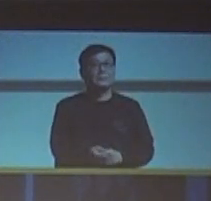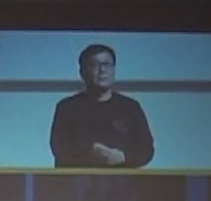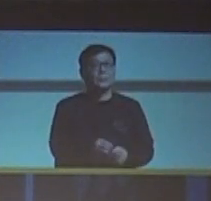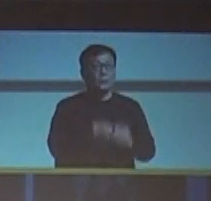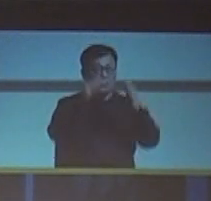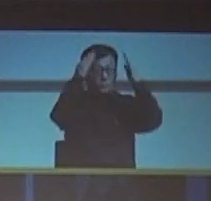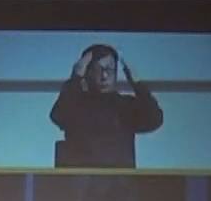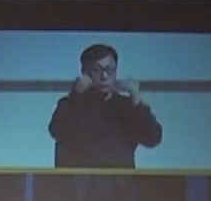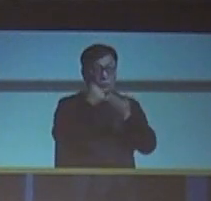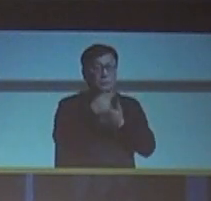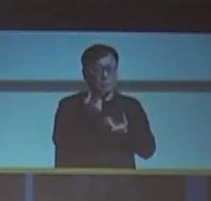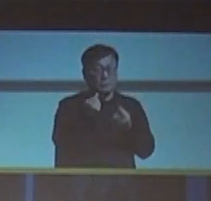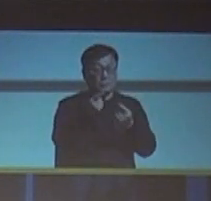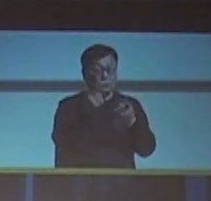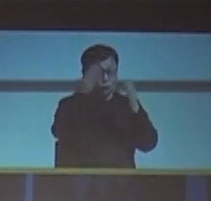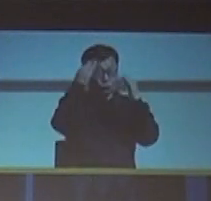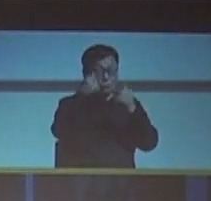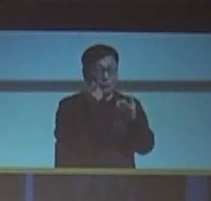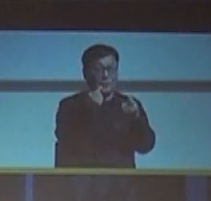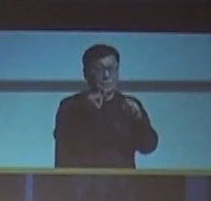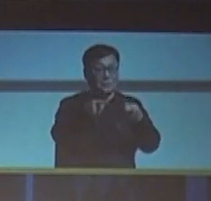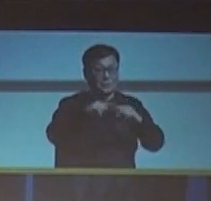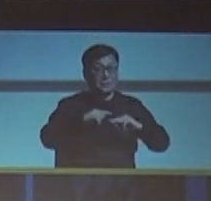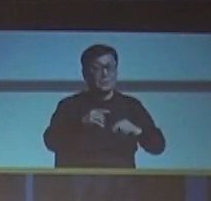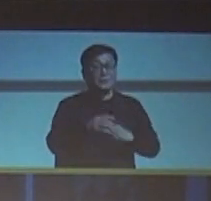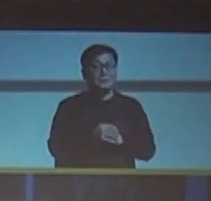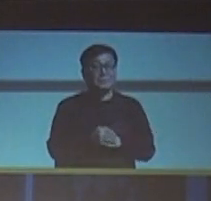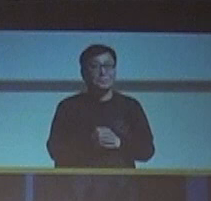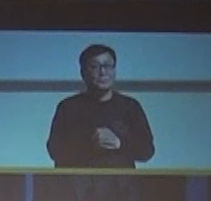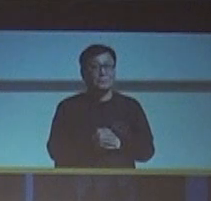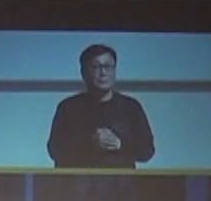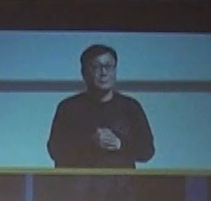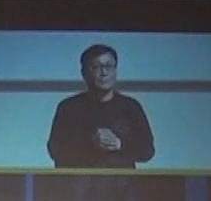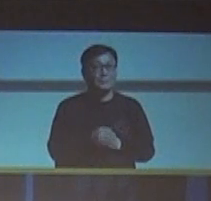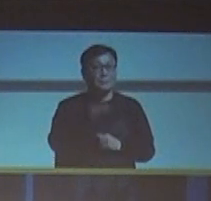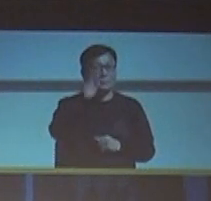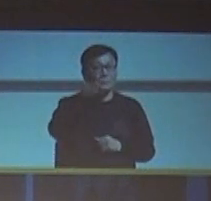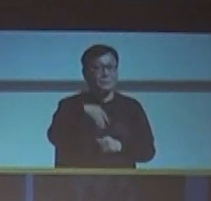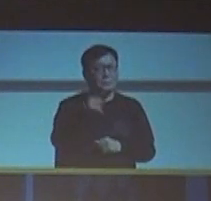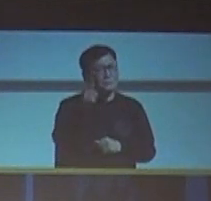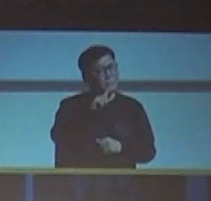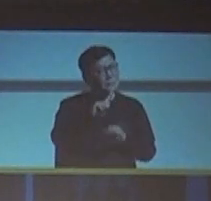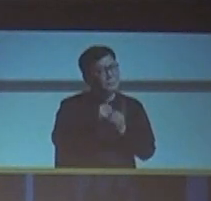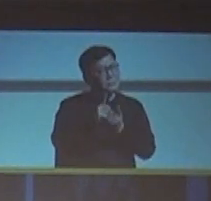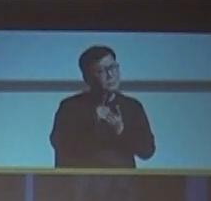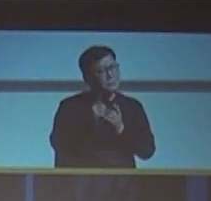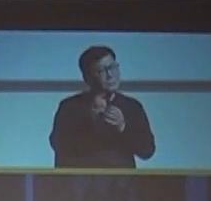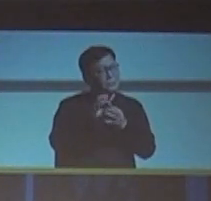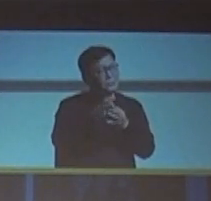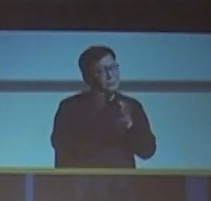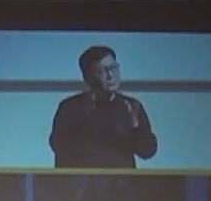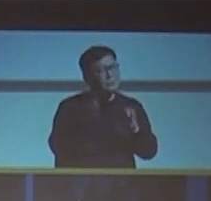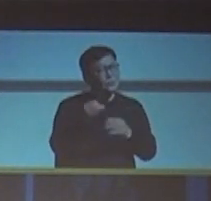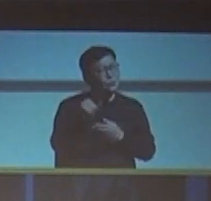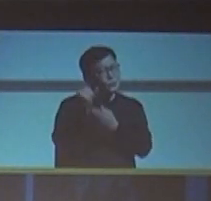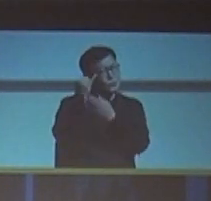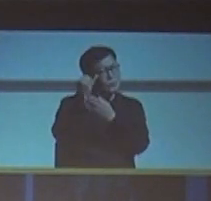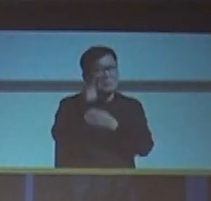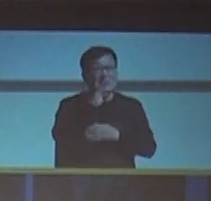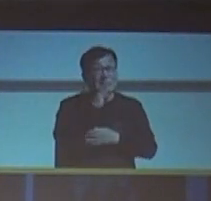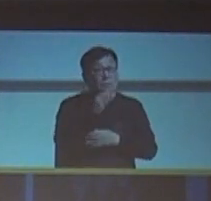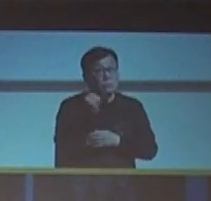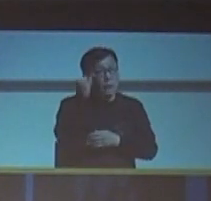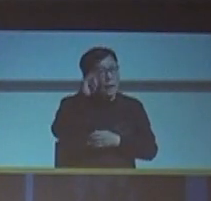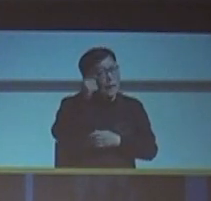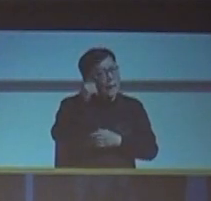순정님 빨리 나오세요. 순정님 빨리 나오세요. 어떤 관계신가요? 친누나인가요? 친누나는 아니고요. 네.